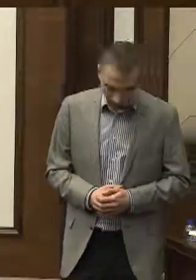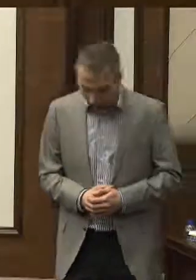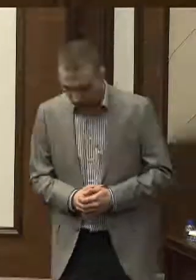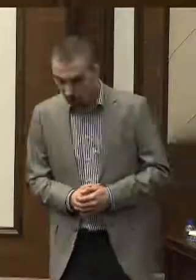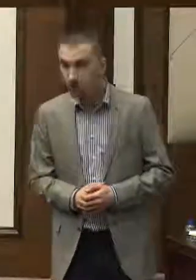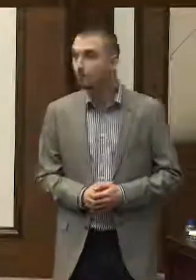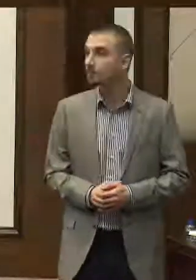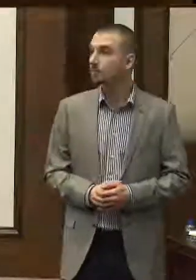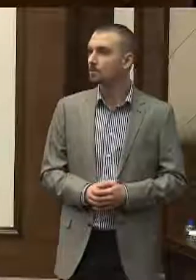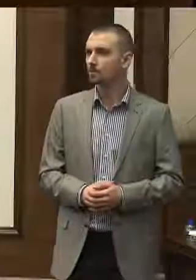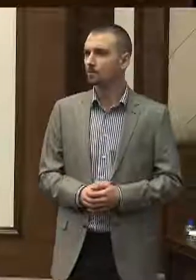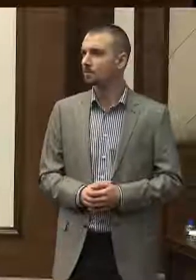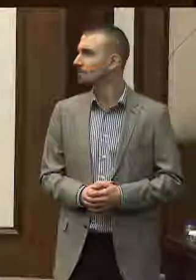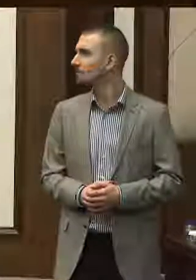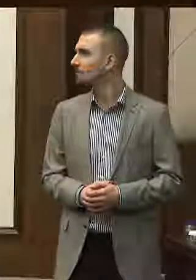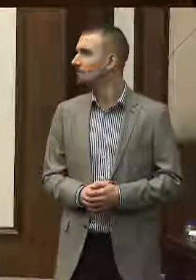Başkanım,